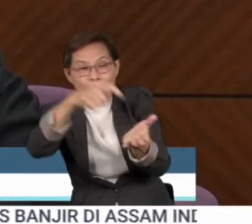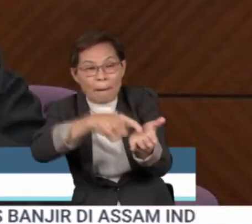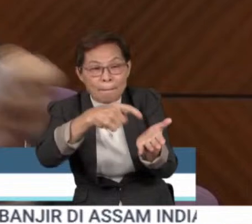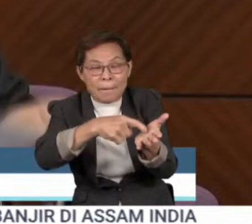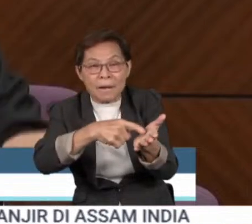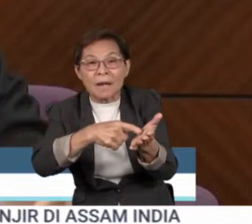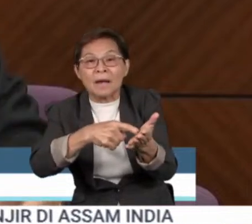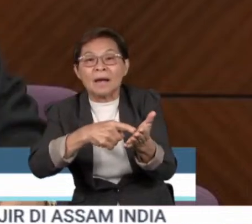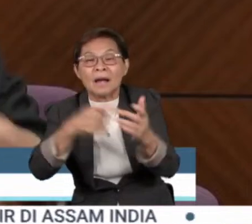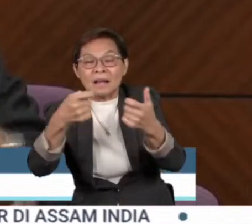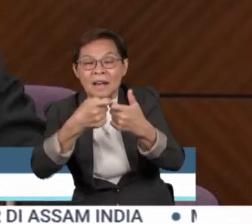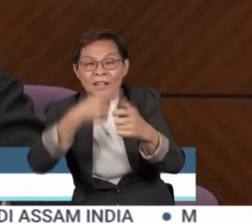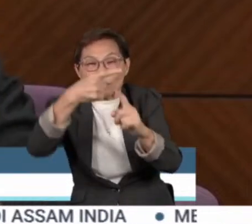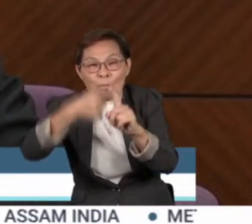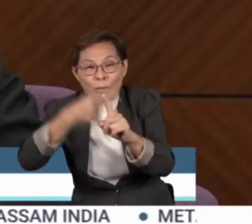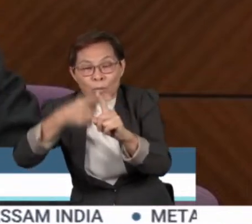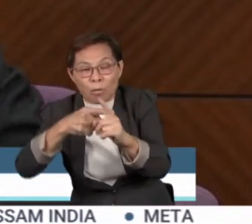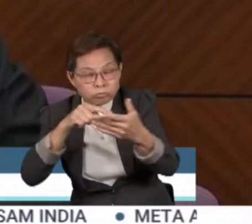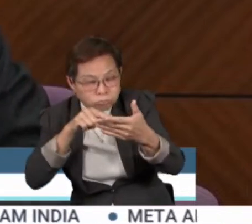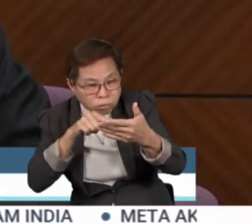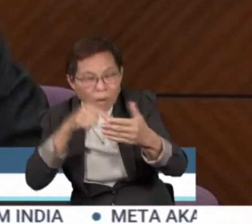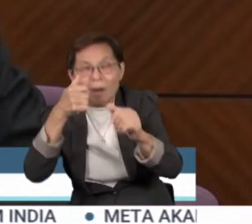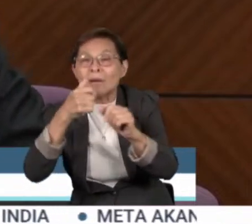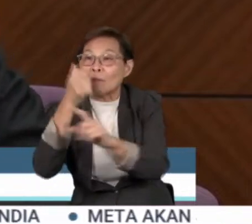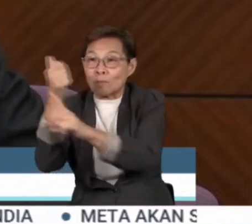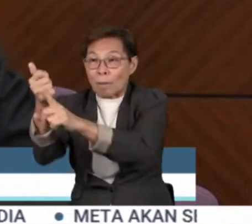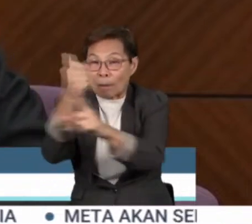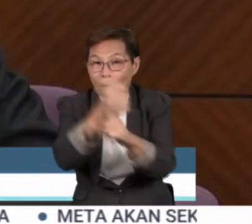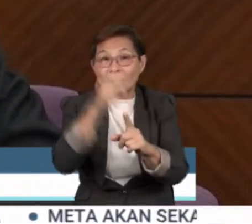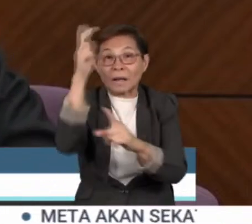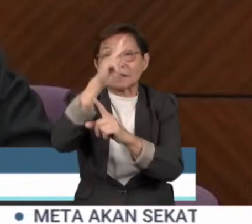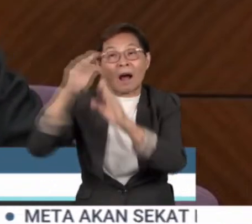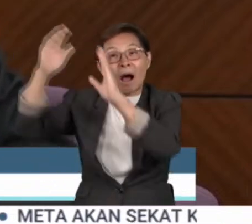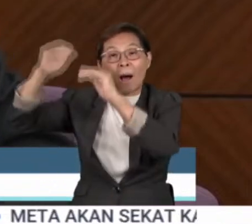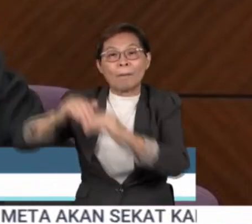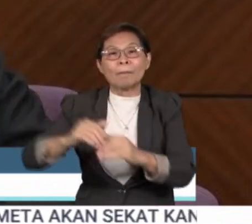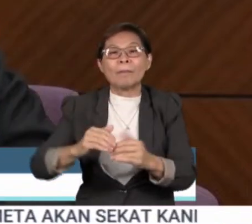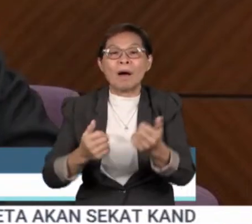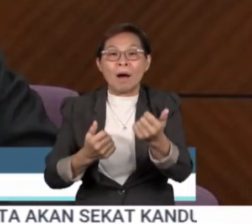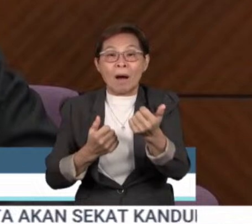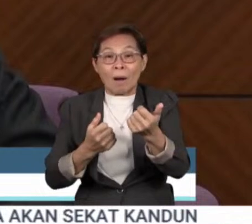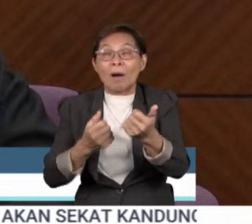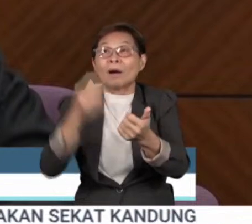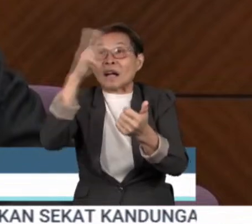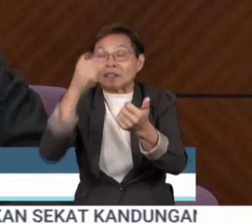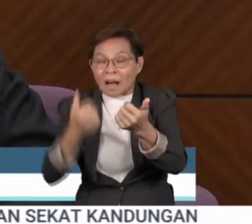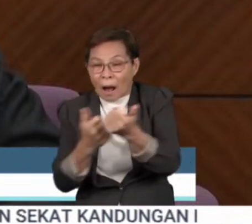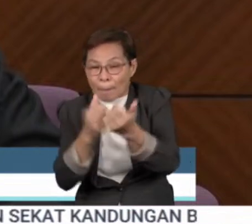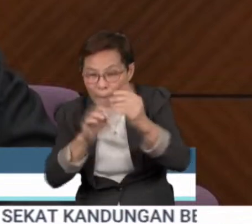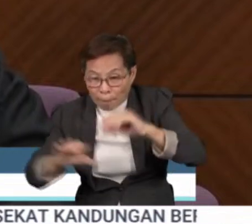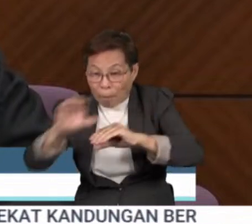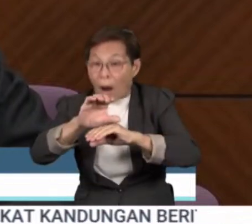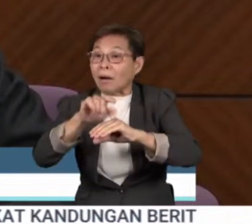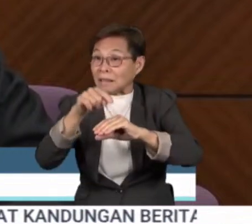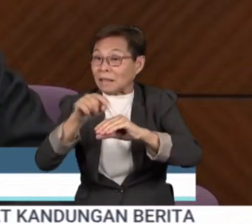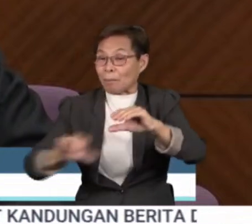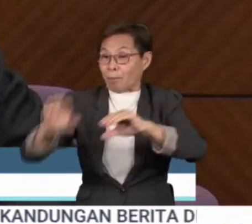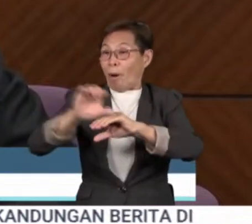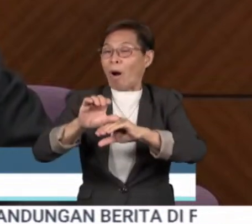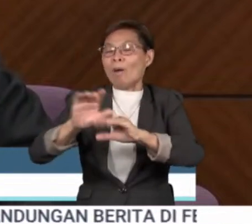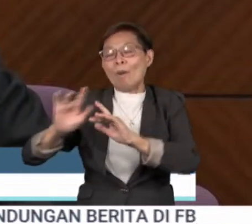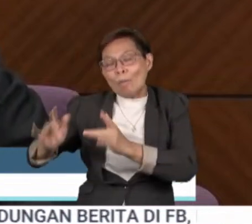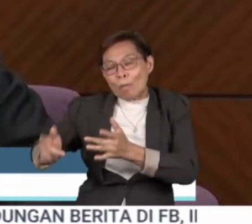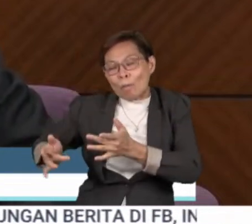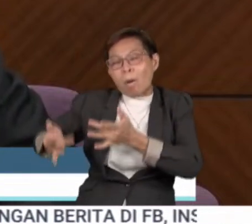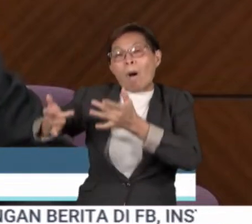elektrik bulanan masing-masing. Kerajaan berharap agar pemberian subsidi ini dapat membantu meringankan kos sara